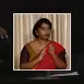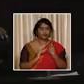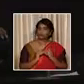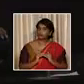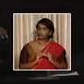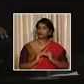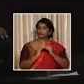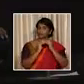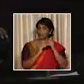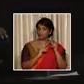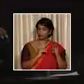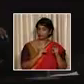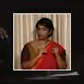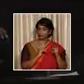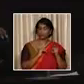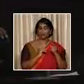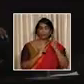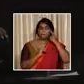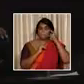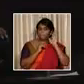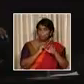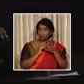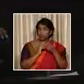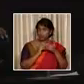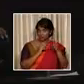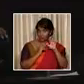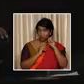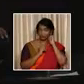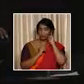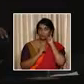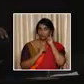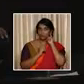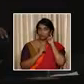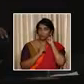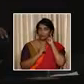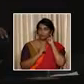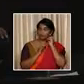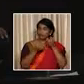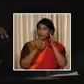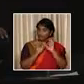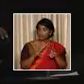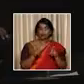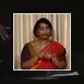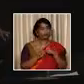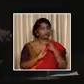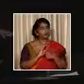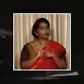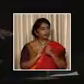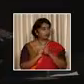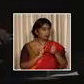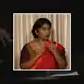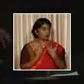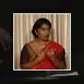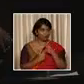நாங்கள் பொருளாதார ரீதியாக கொண்டு செல்ல வேண்டும் என்கிற சரியான ஒரு கரு அவர்களிடம் இருக்குமாக இருந்தால் இந்த நாட்டிலே கடந்த